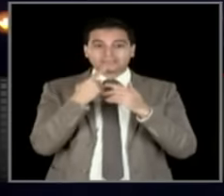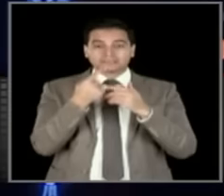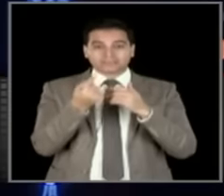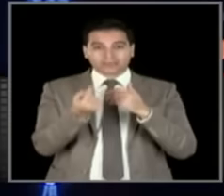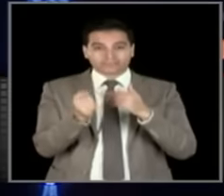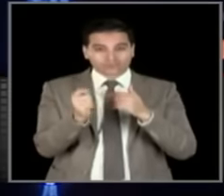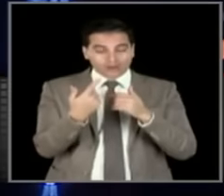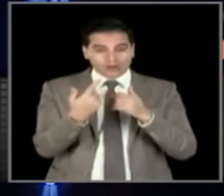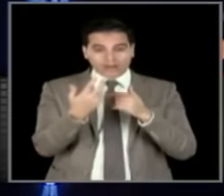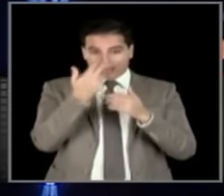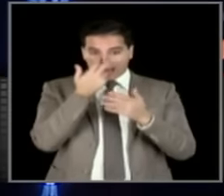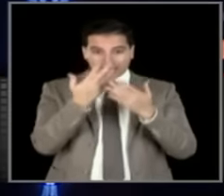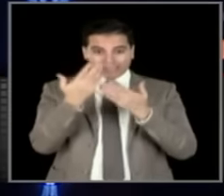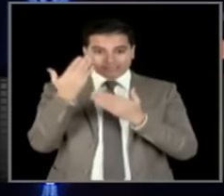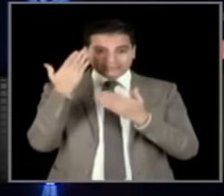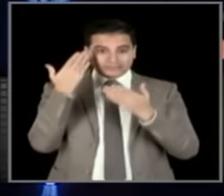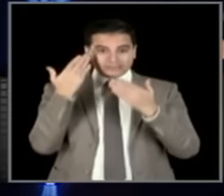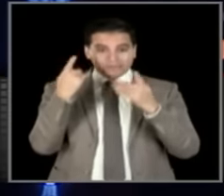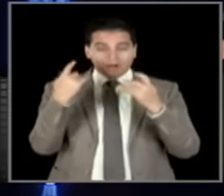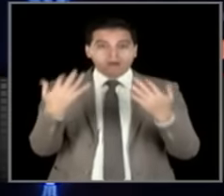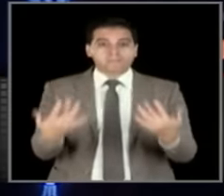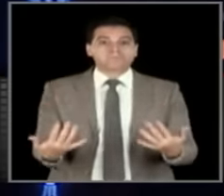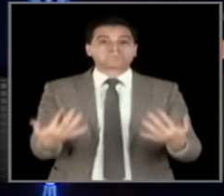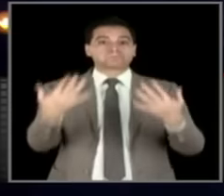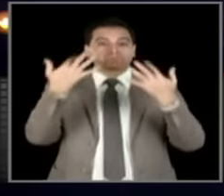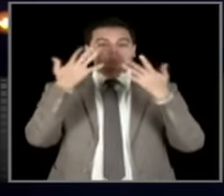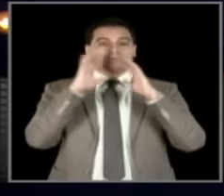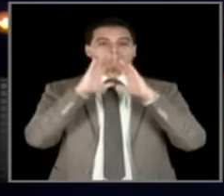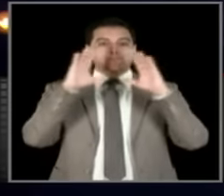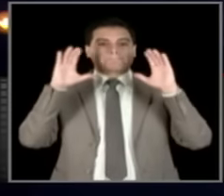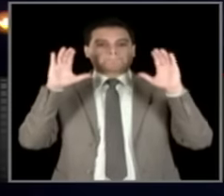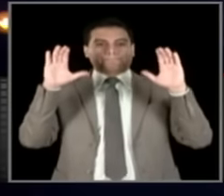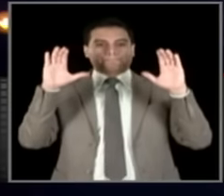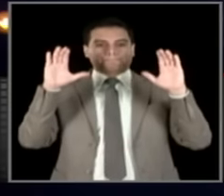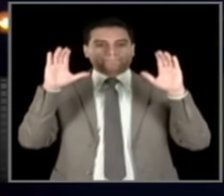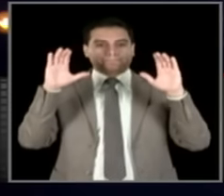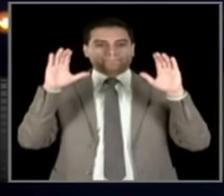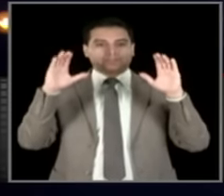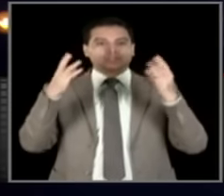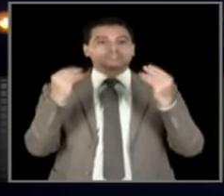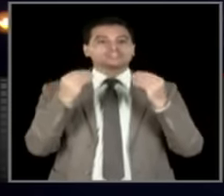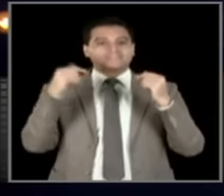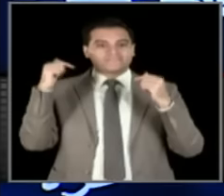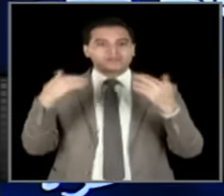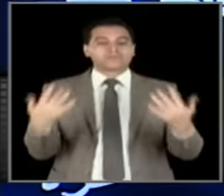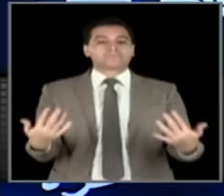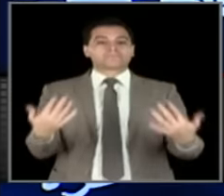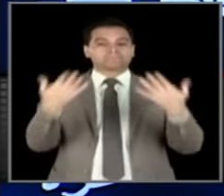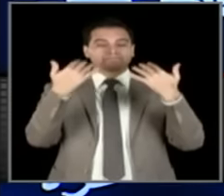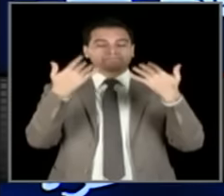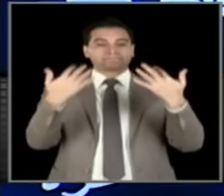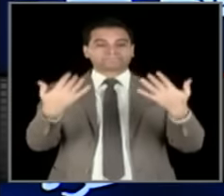أنقذ الدولة من عدة فيضانات. دولة كانت هتغرق في أوقات كتيرة. عزة